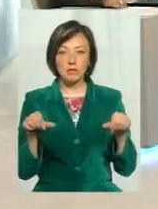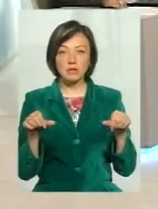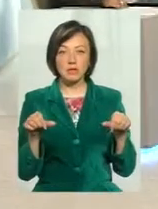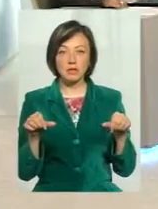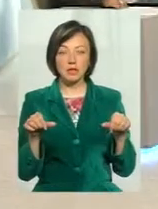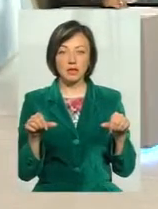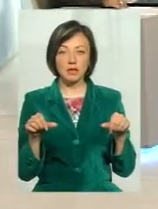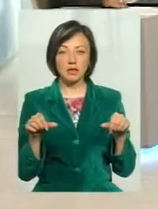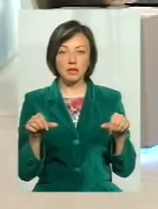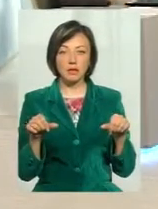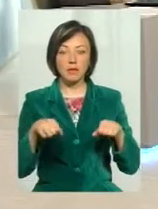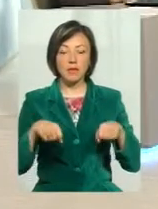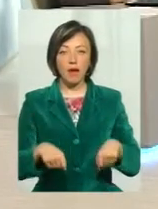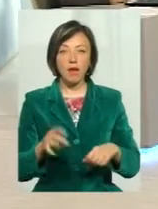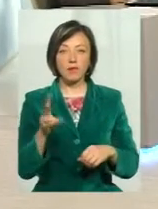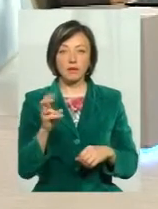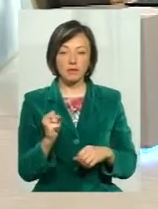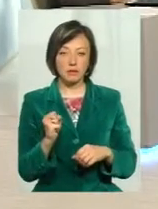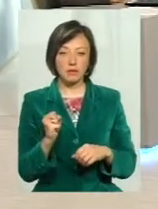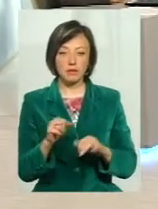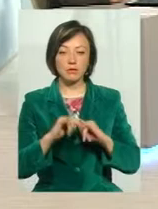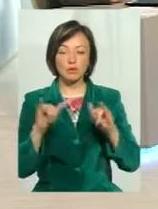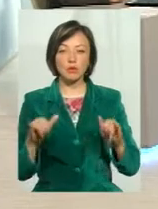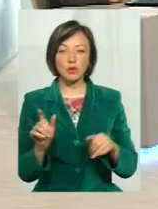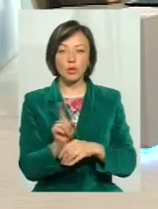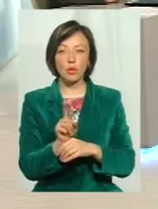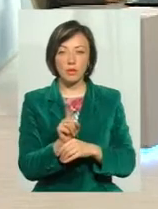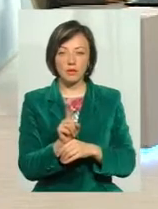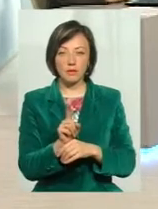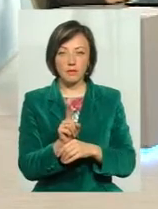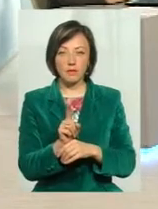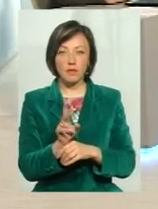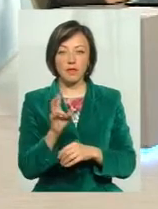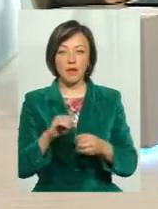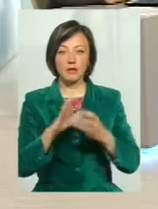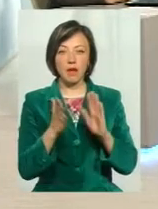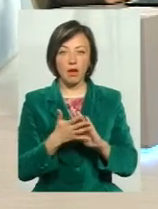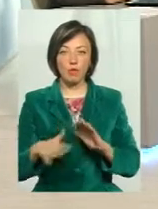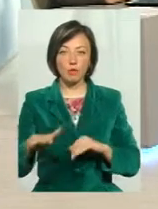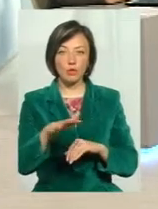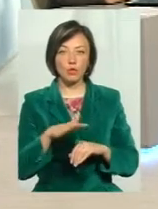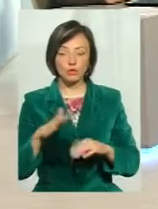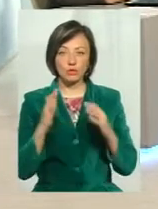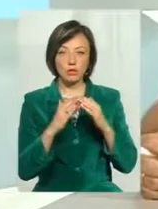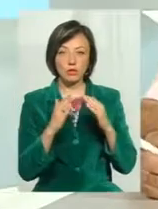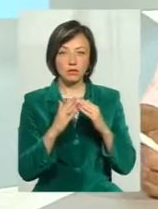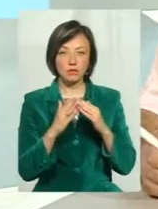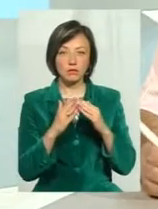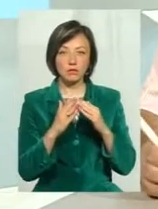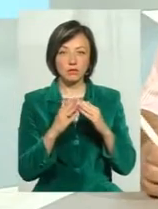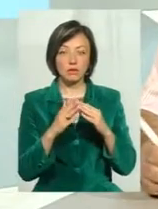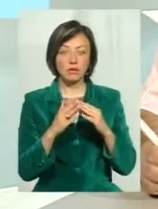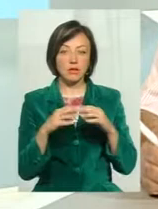комісія права на збільшити норматив на загальну площу будинку, да,